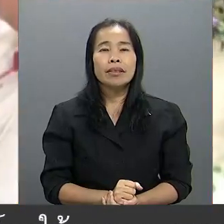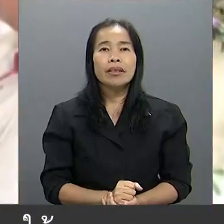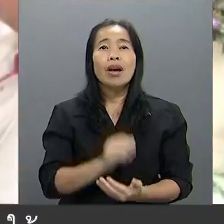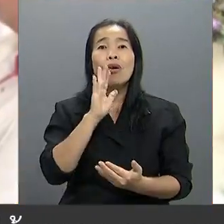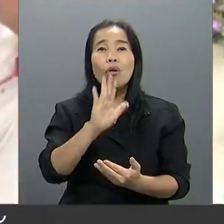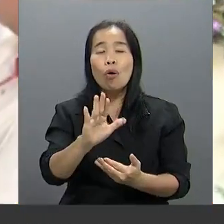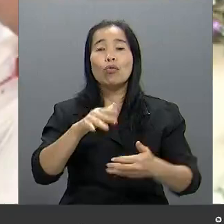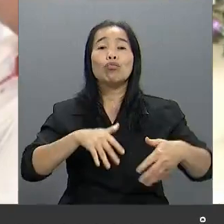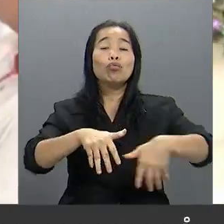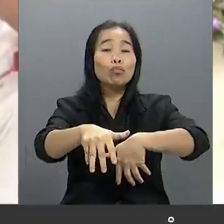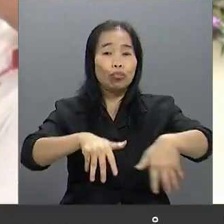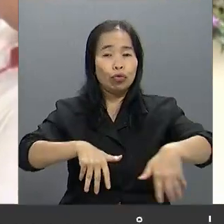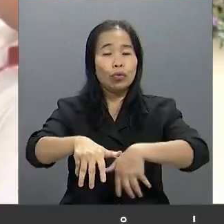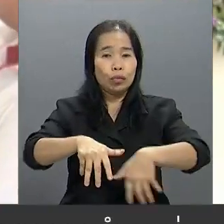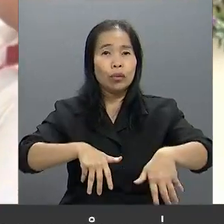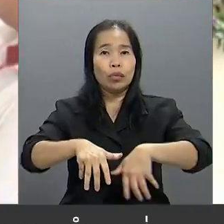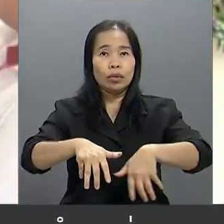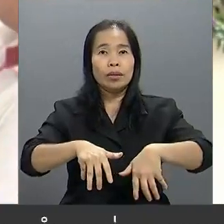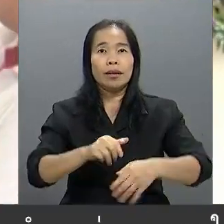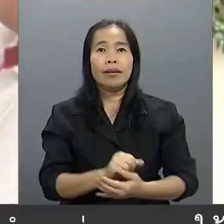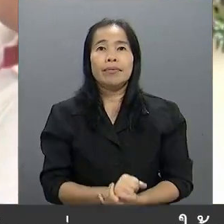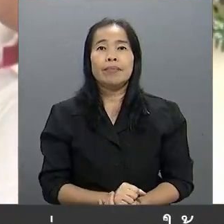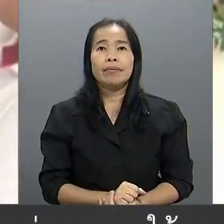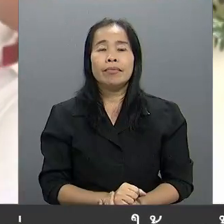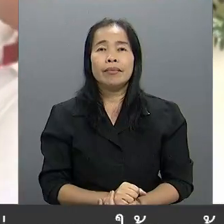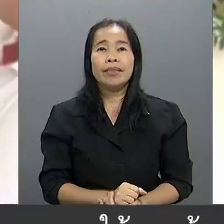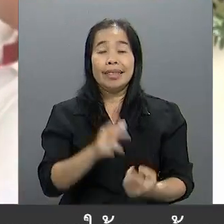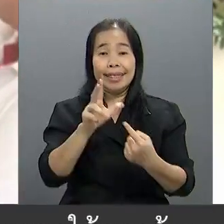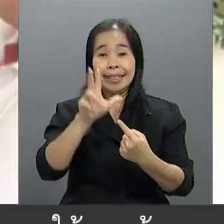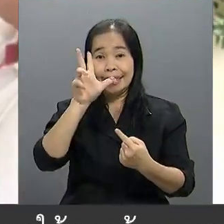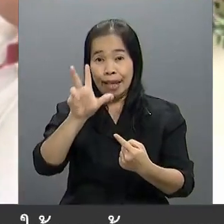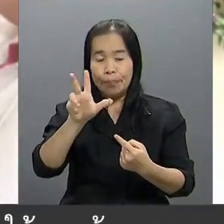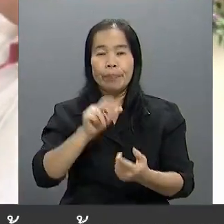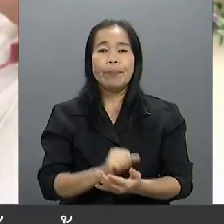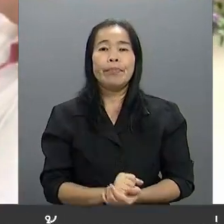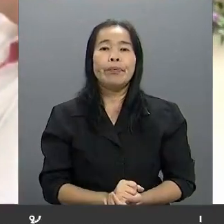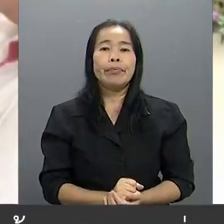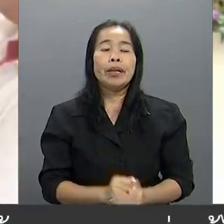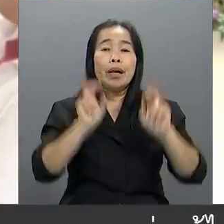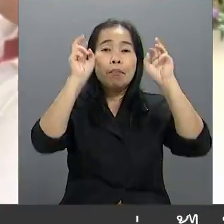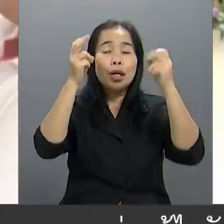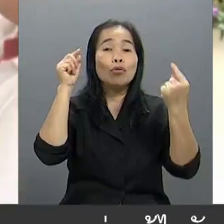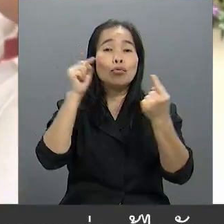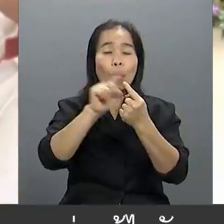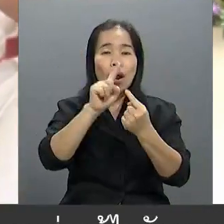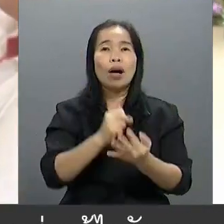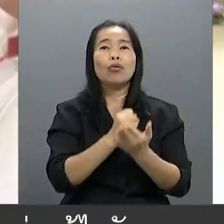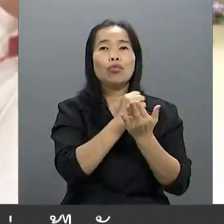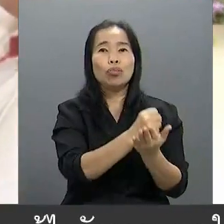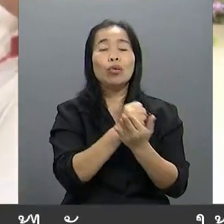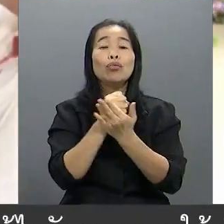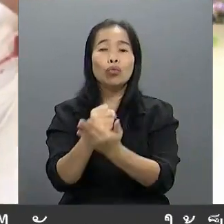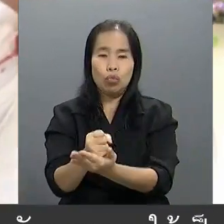อบประเด็นต่อไปคือเราเน้นการช่วยเหลือ